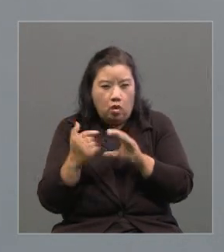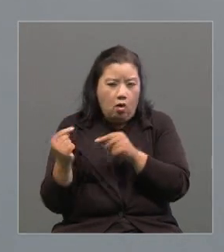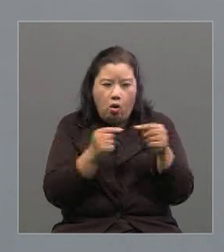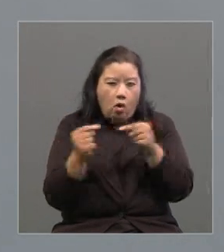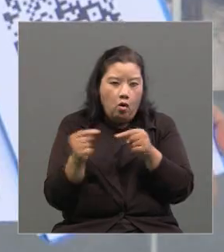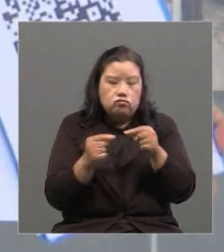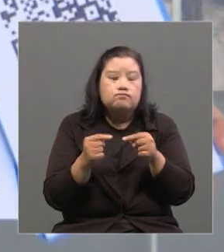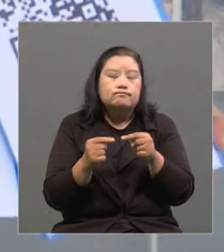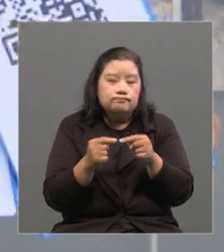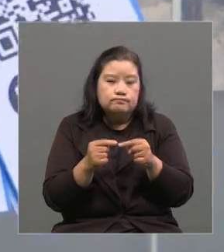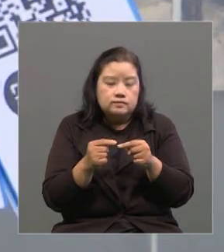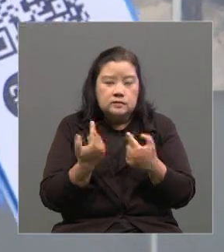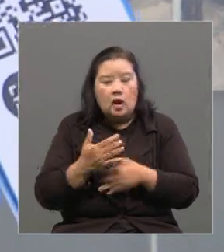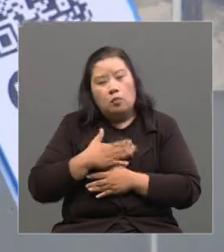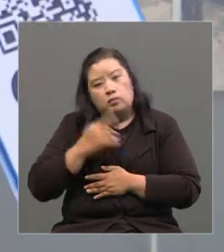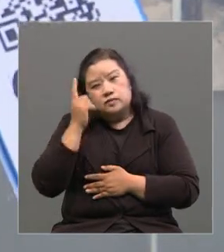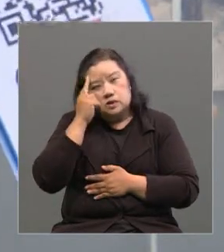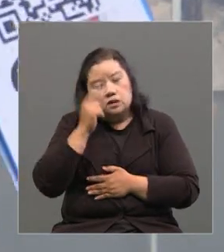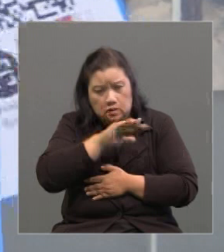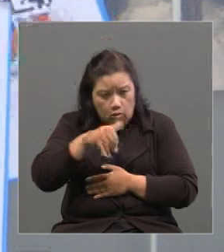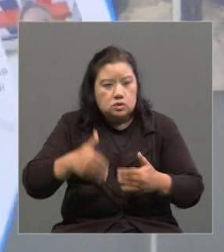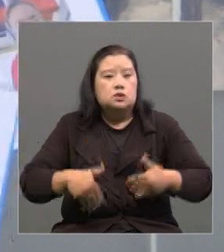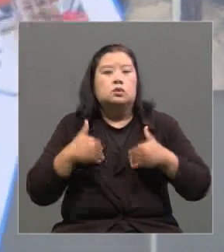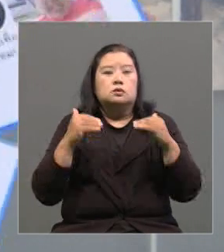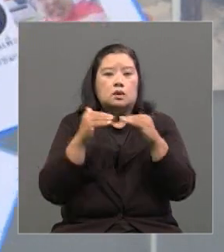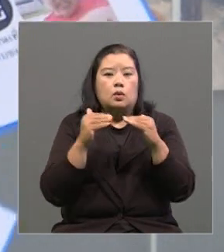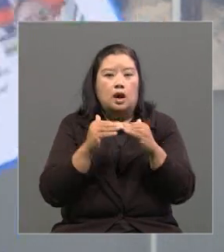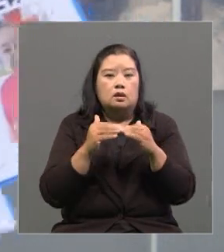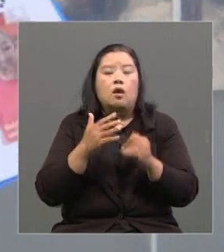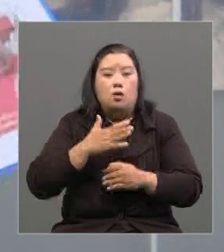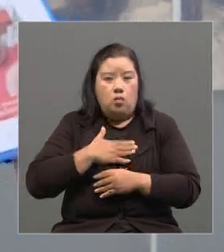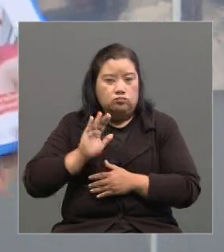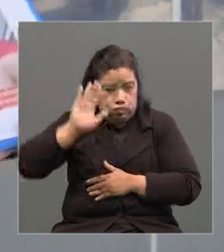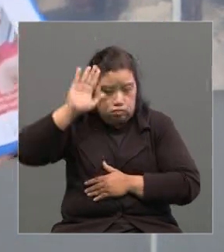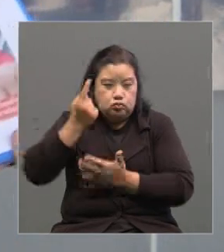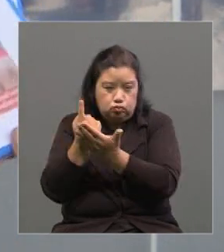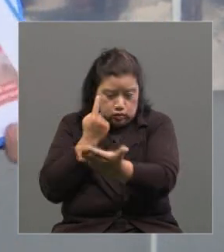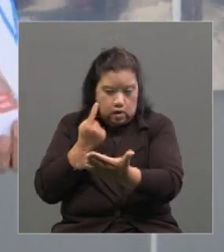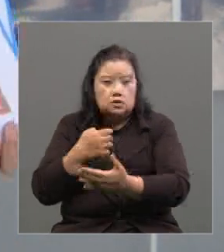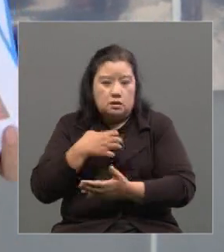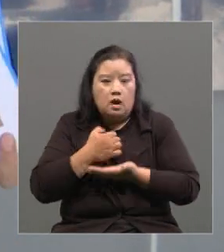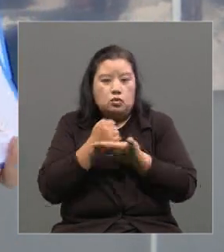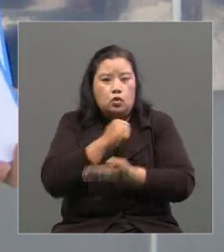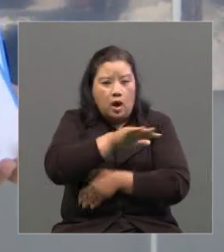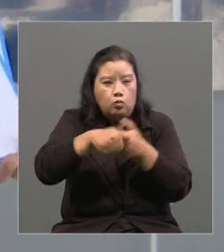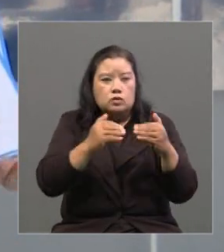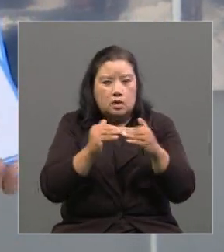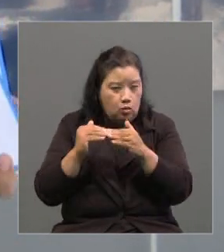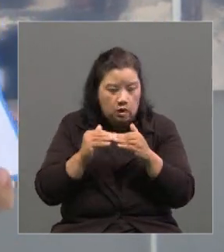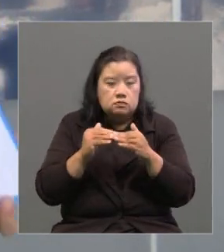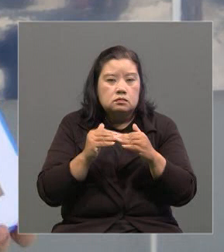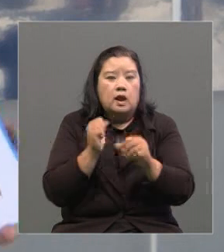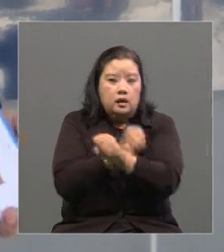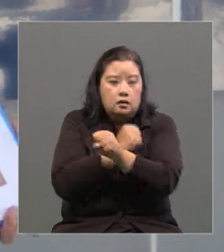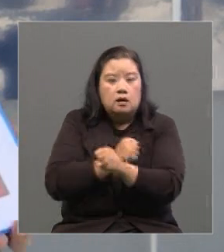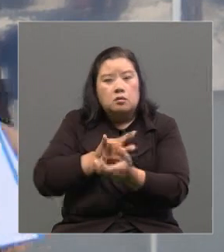มากนะคุณราเชนบอกว่าคนเราทุกคนมีสิทธิเท่าเทียมกันตัวเองจึงขอเป็นตัวแทนมาเรียกร้องศักดิ์ศรีความเท่าเทียมให้กับแรงงานไทยไม่ใช่